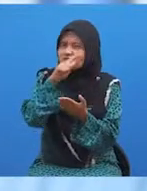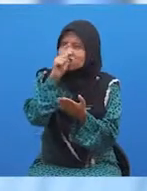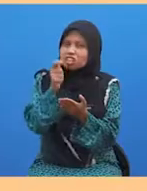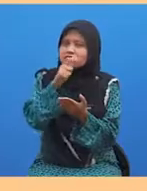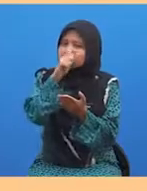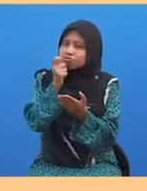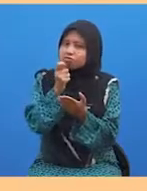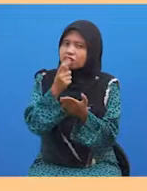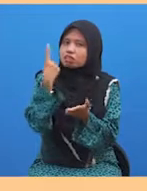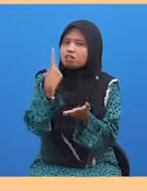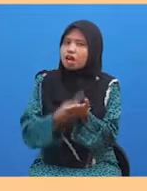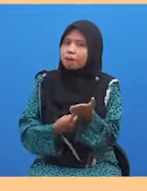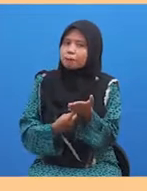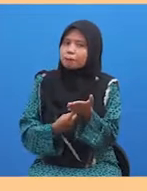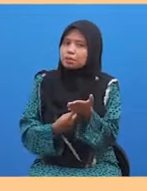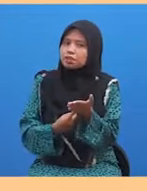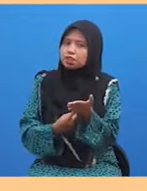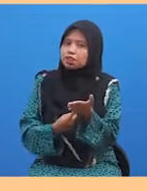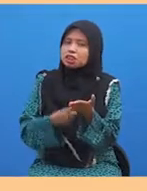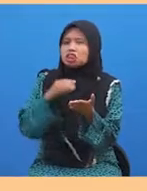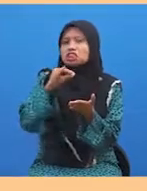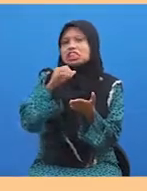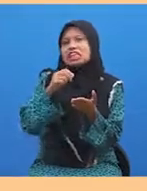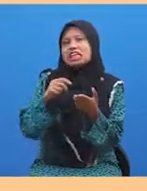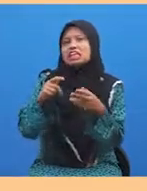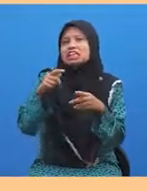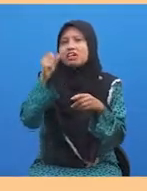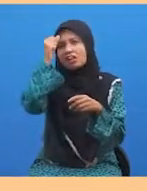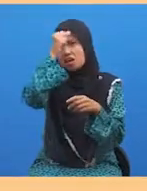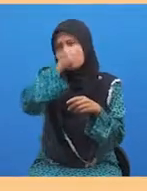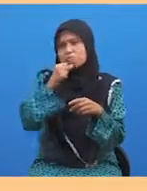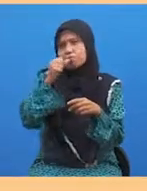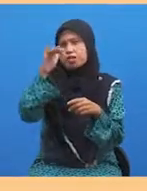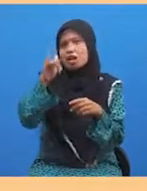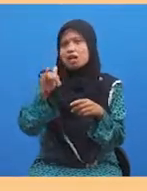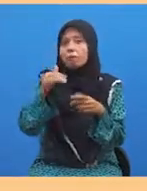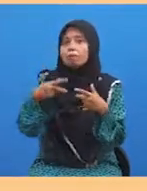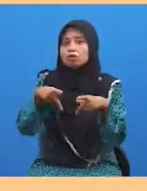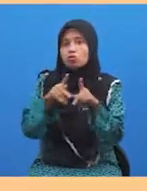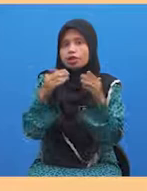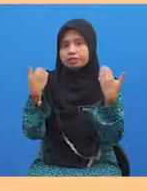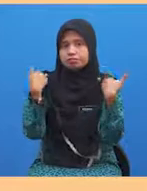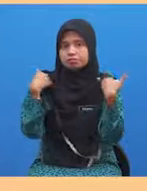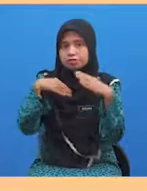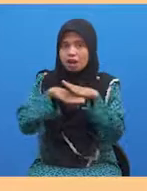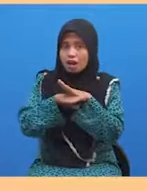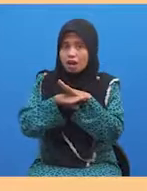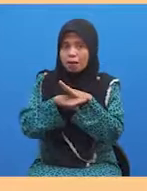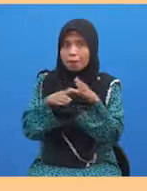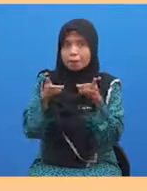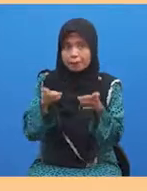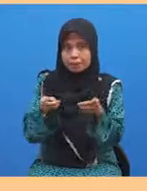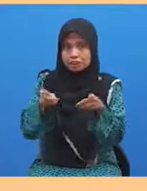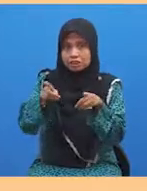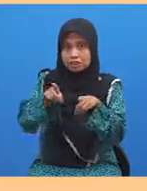tertanya-tanya, apakah ciri-ciri atau kriteria yang perlu ada